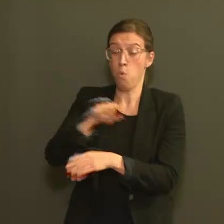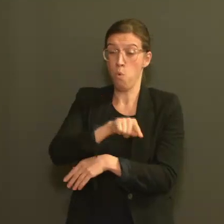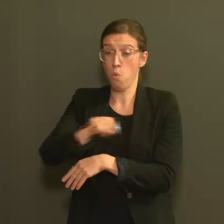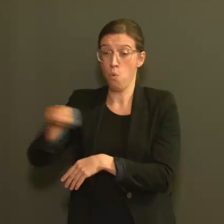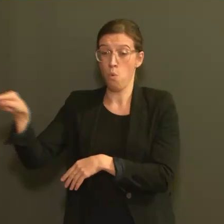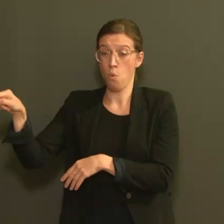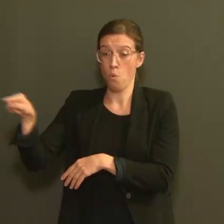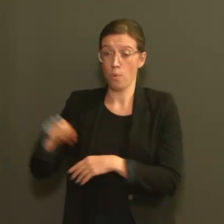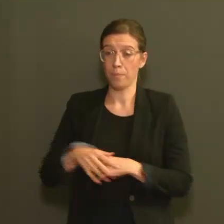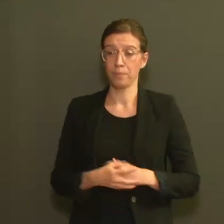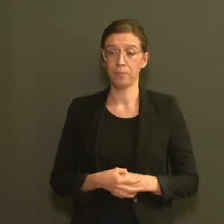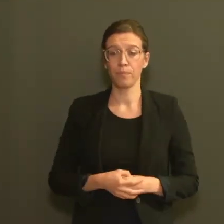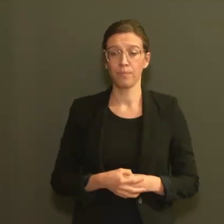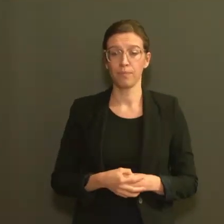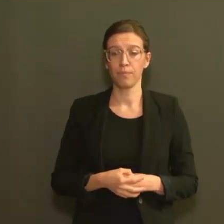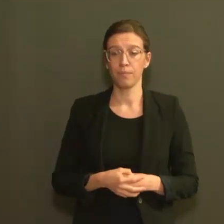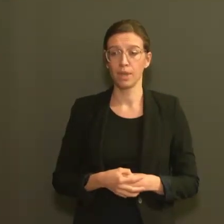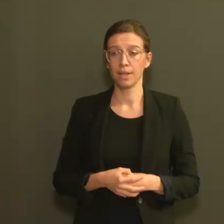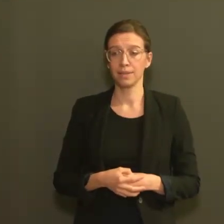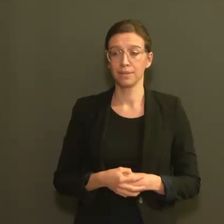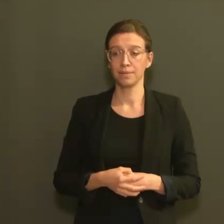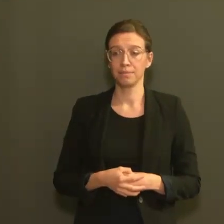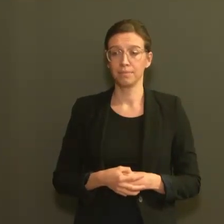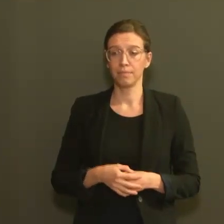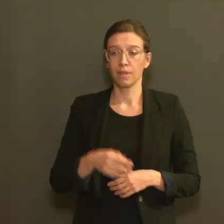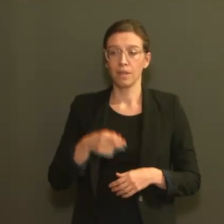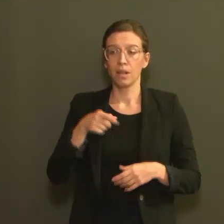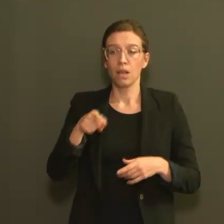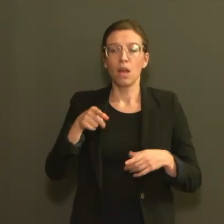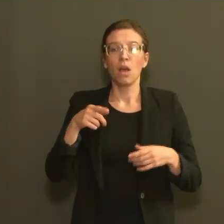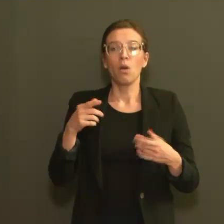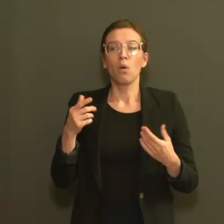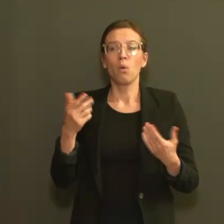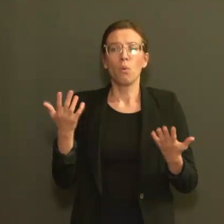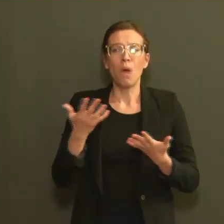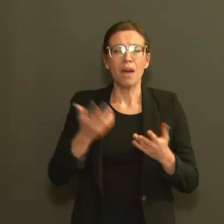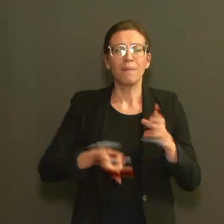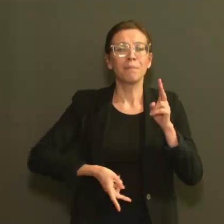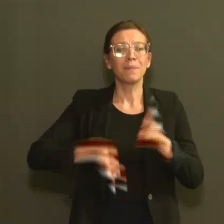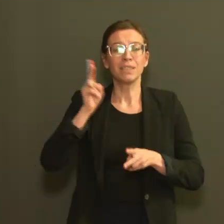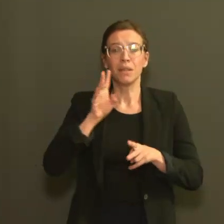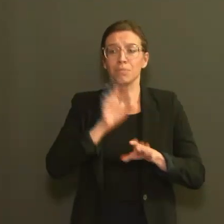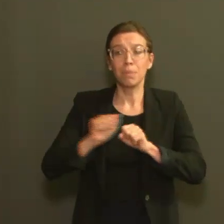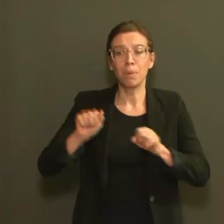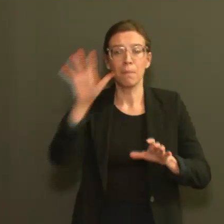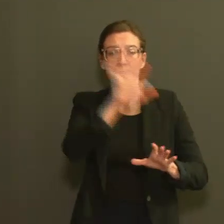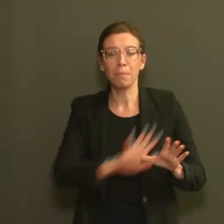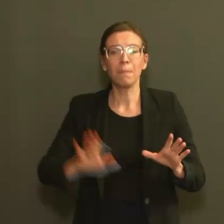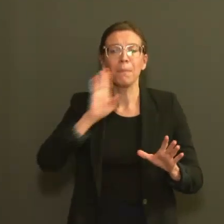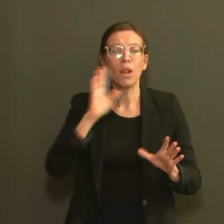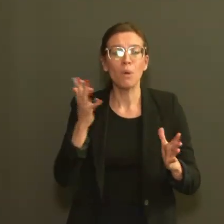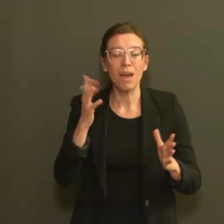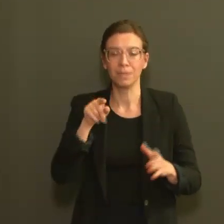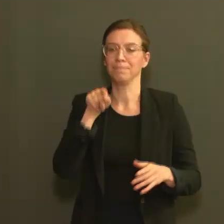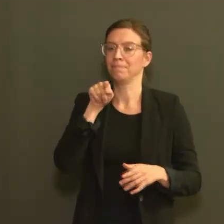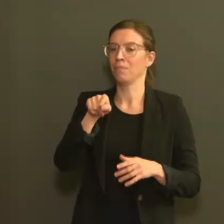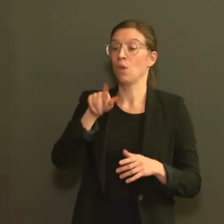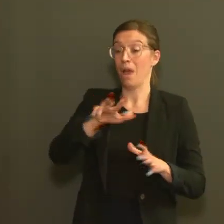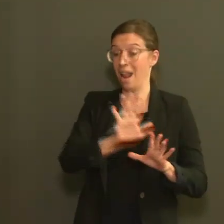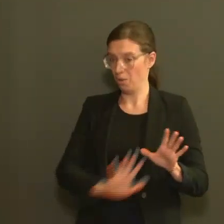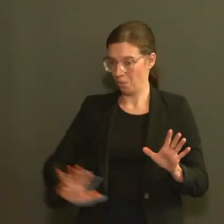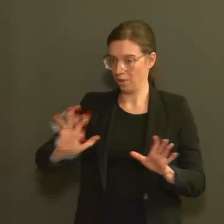We zien de grootste toenames nog steeds in het zuiden van het land, met Waals-Brabant op kop. Daar